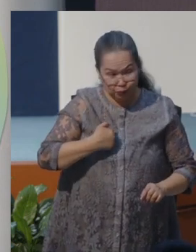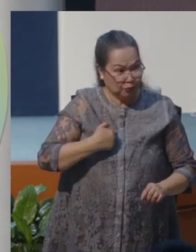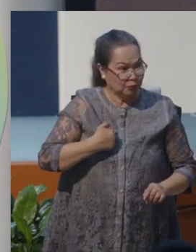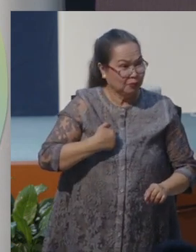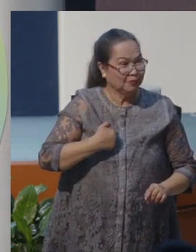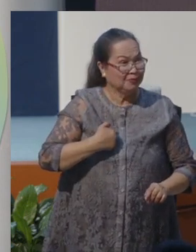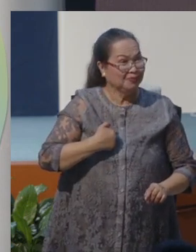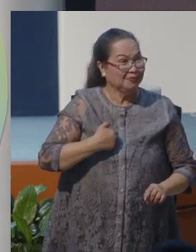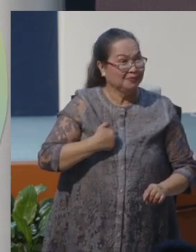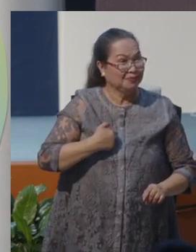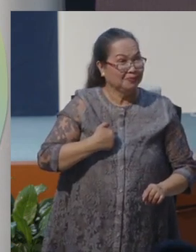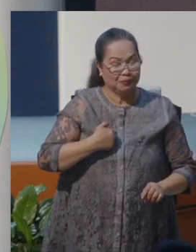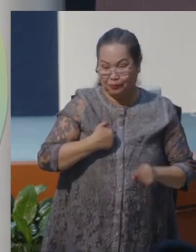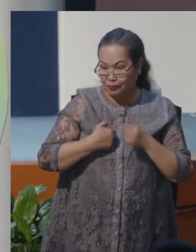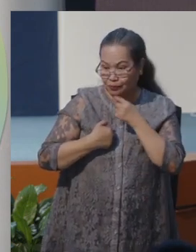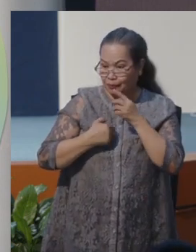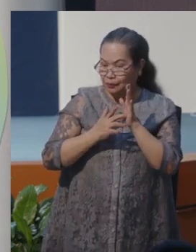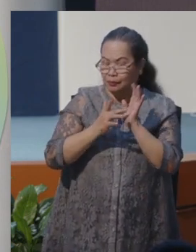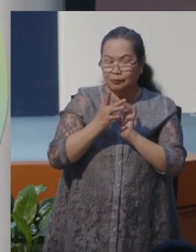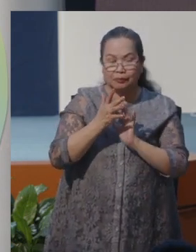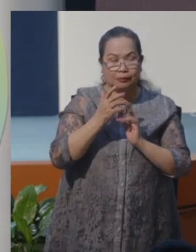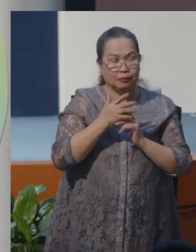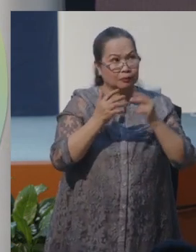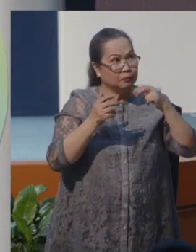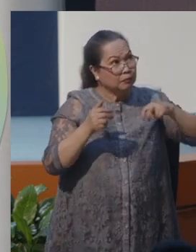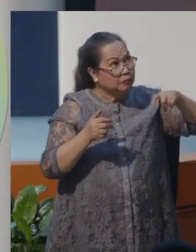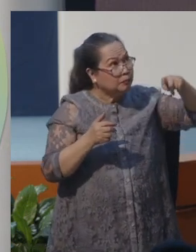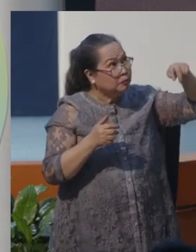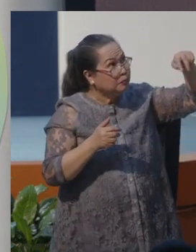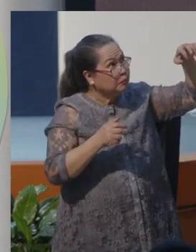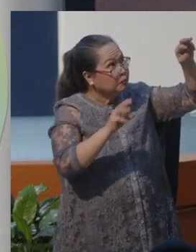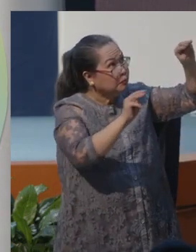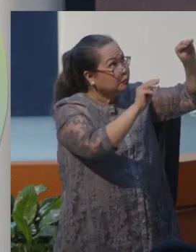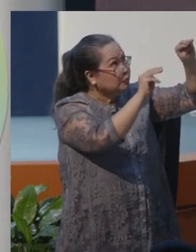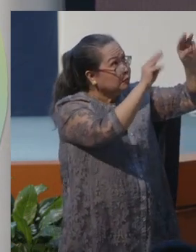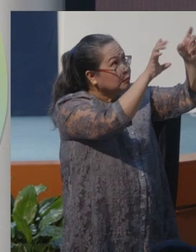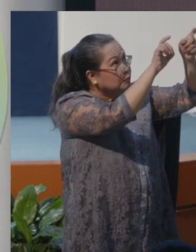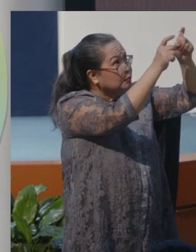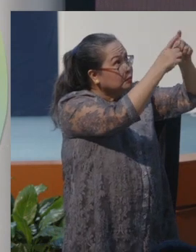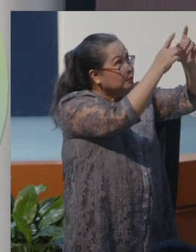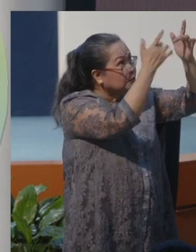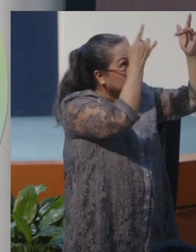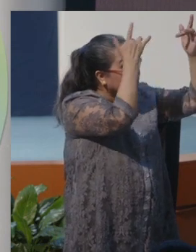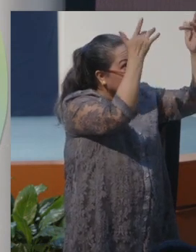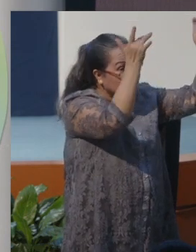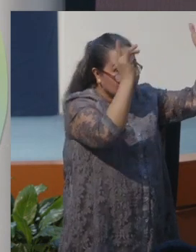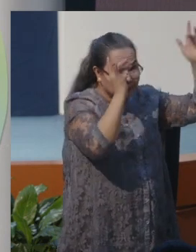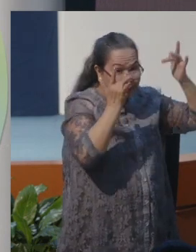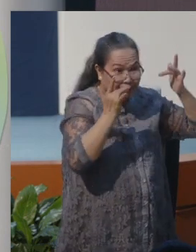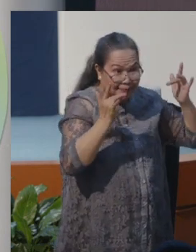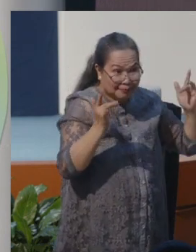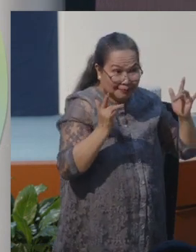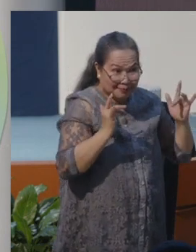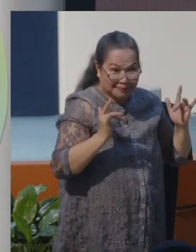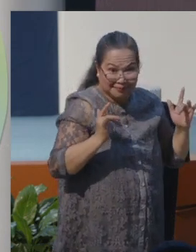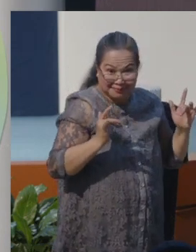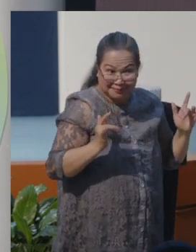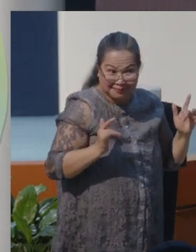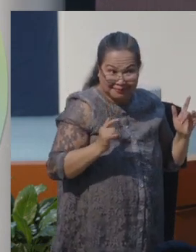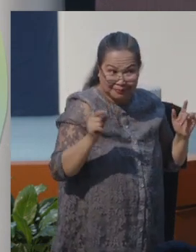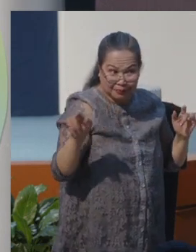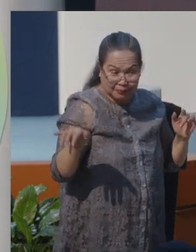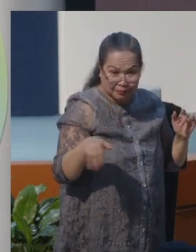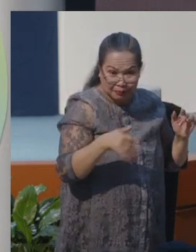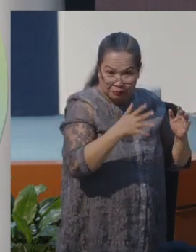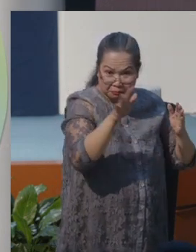9:18. And when he goes up on the mountain and is transfigured, Luke 9:28. As well as